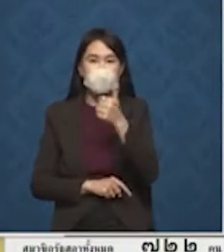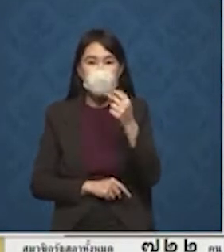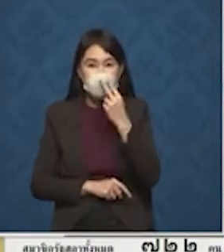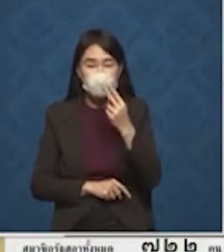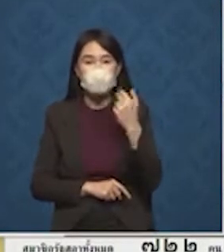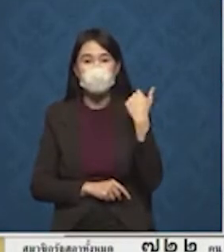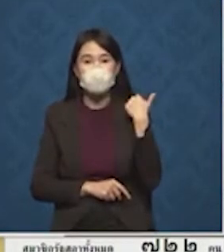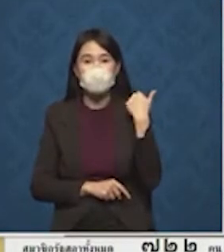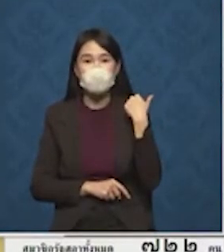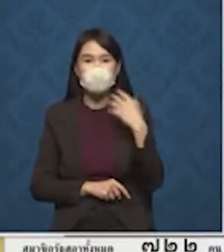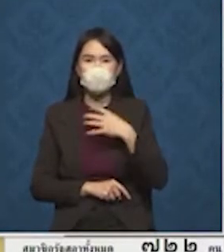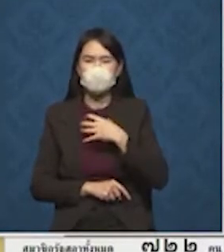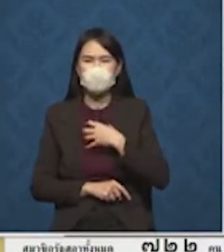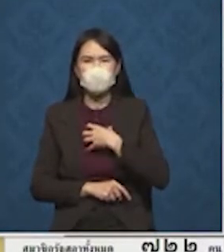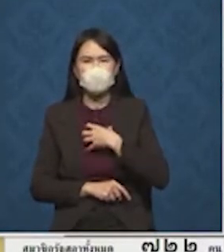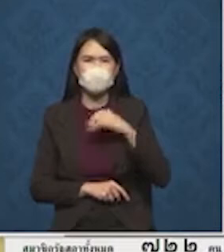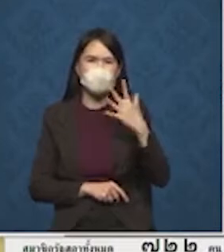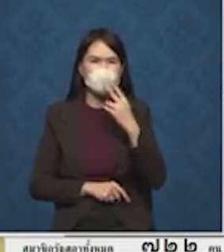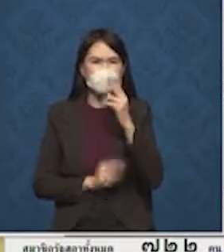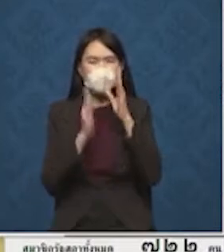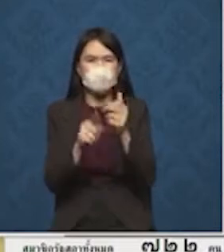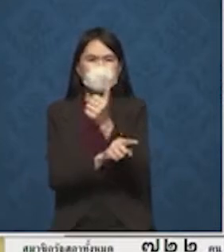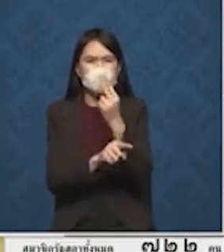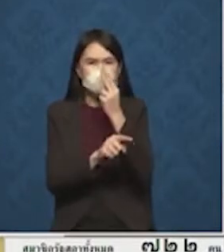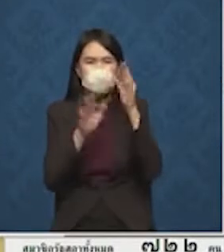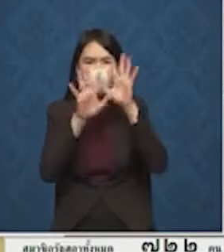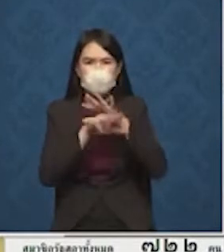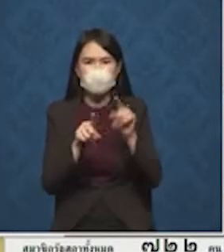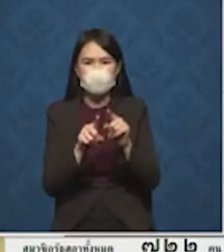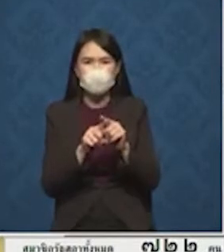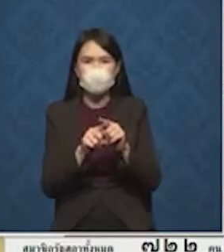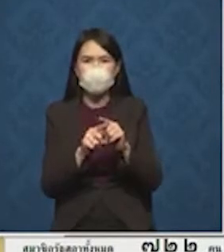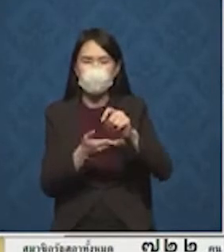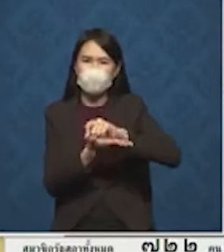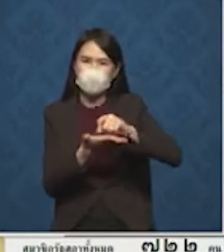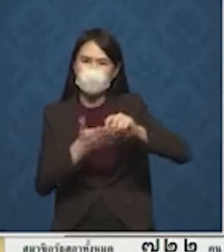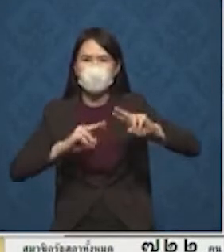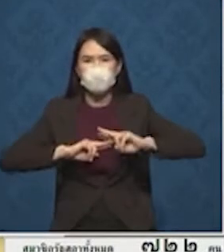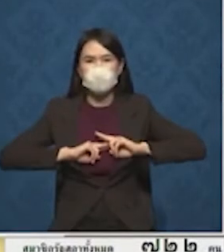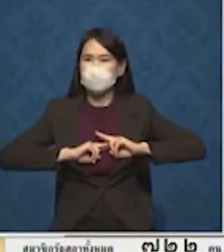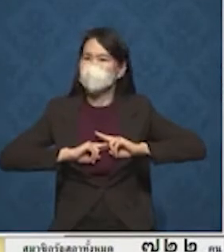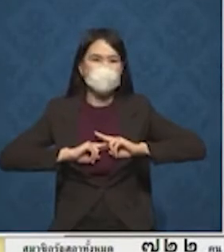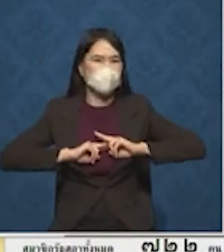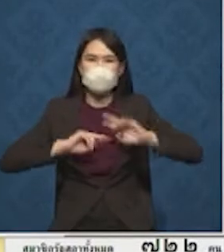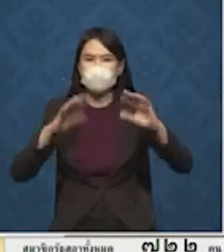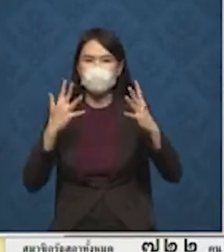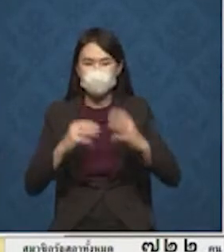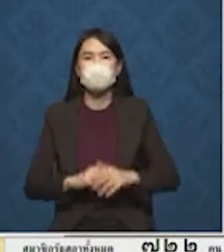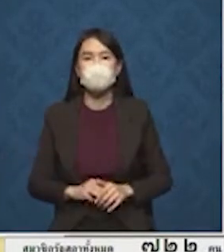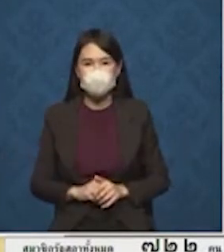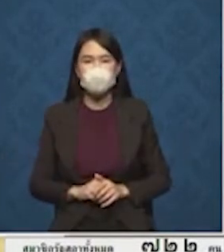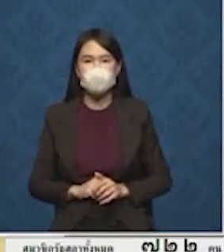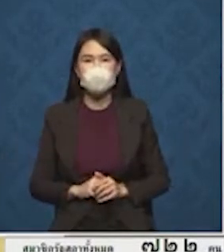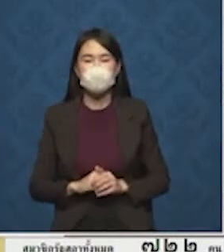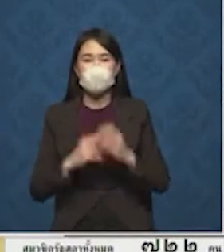questionedผมไมอยากให้หนวยงานใดทำตัวเปรัมณูรยหรอไปเขีนรัฐมณูรยเองดังนั้นผม